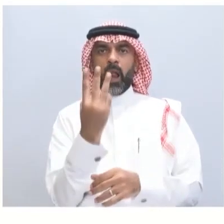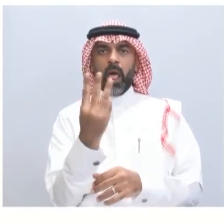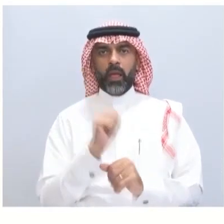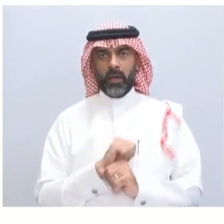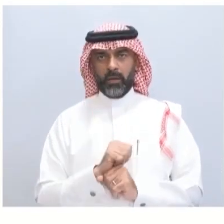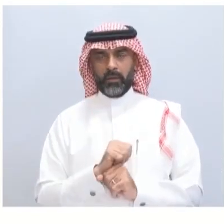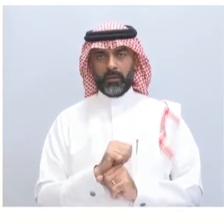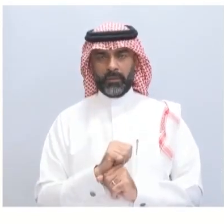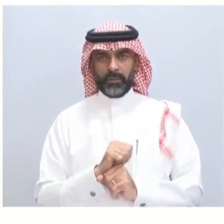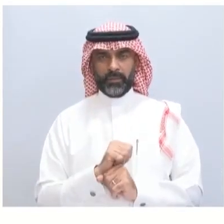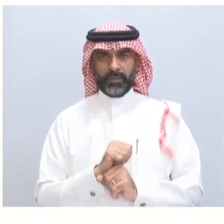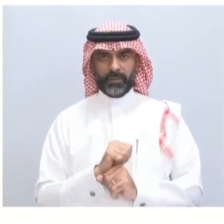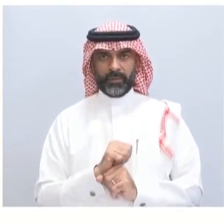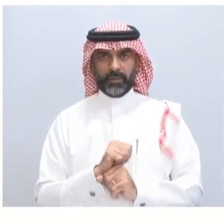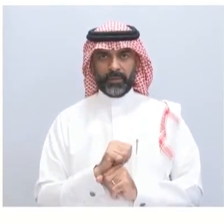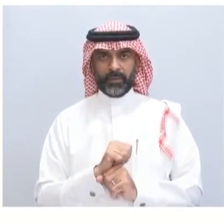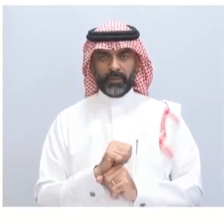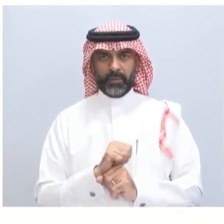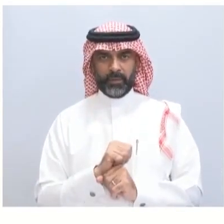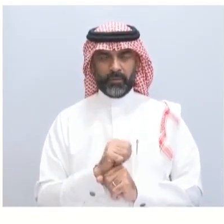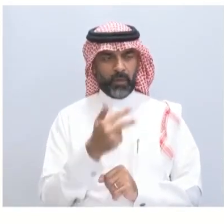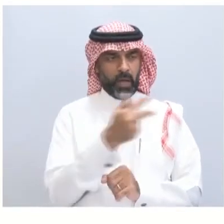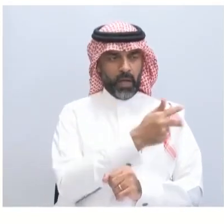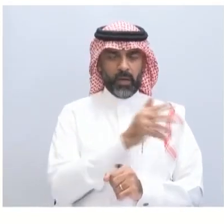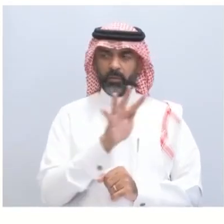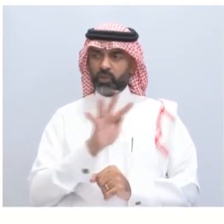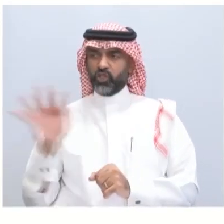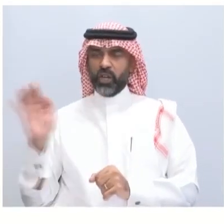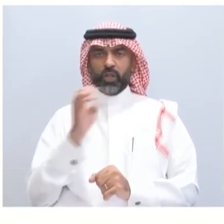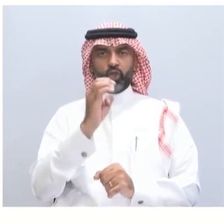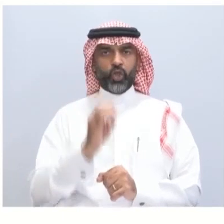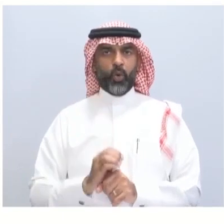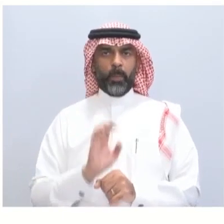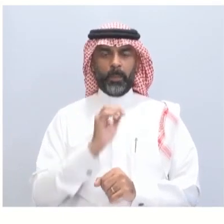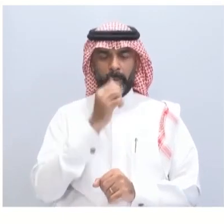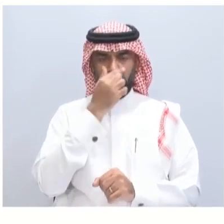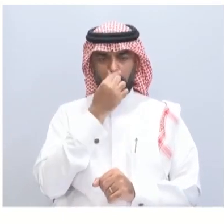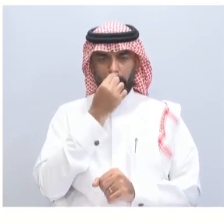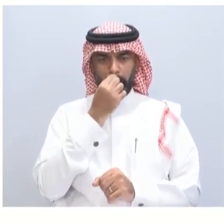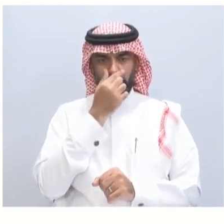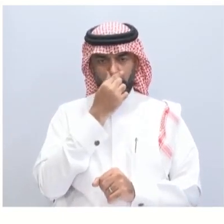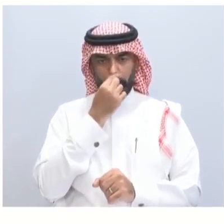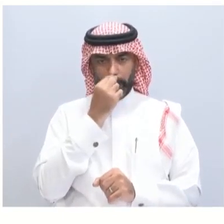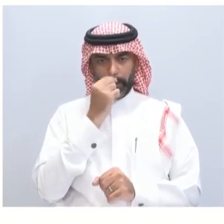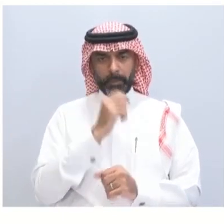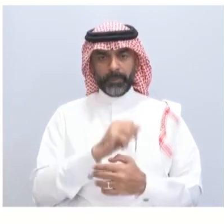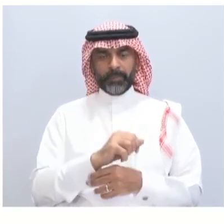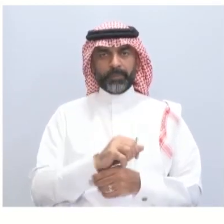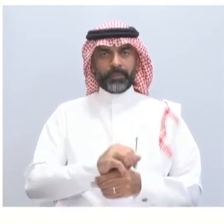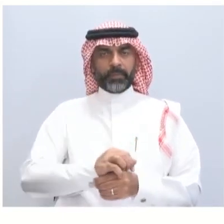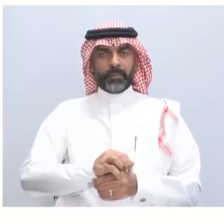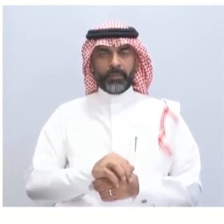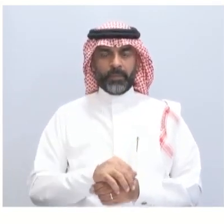البحار المهمه الثلاث التي سهل على سكانها وعلى موقعها او اضفى الى